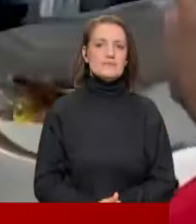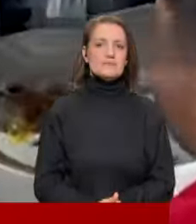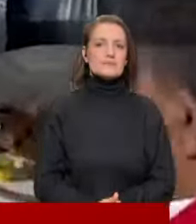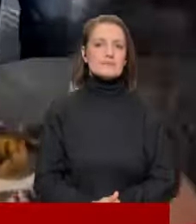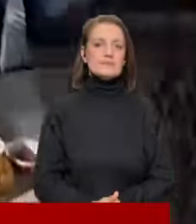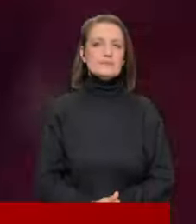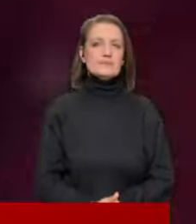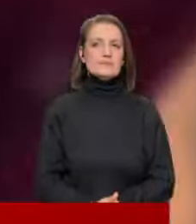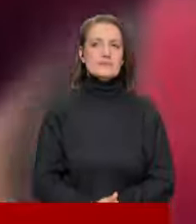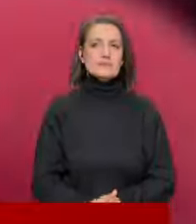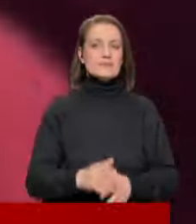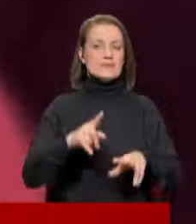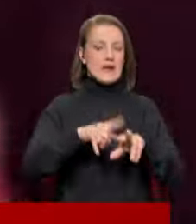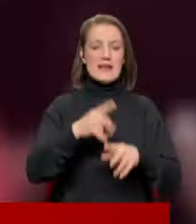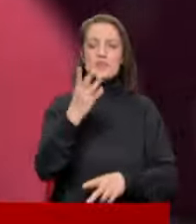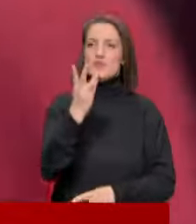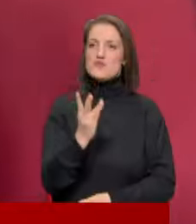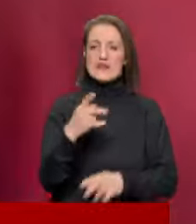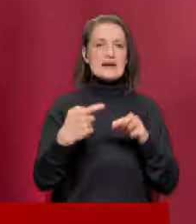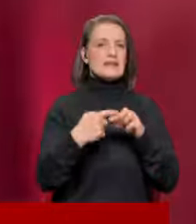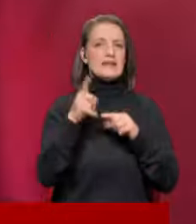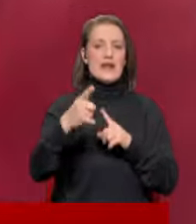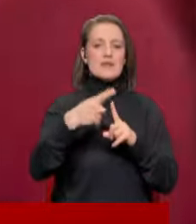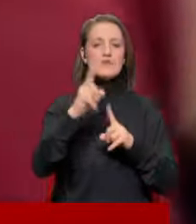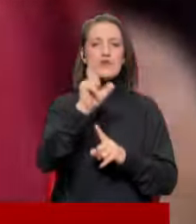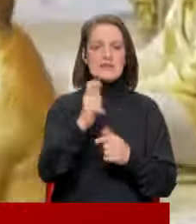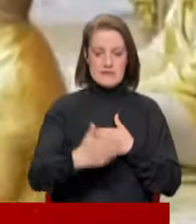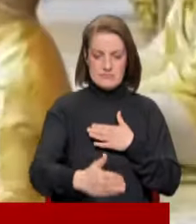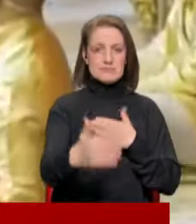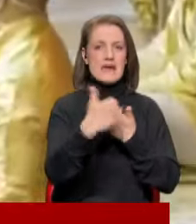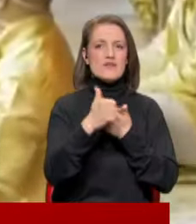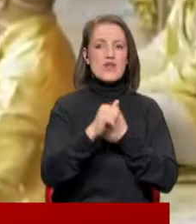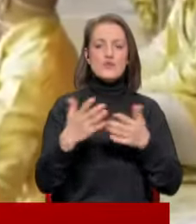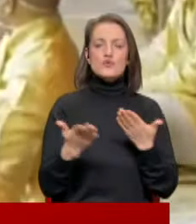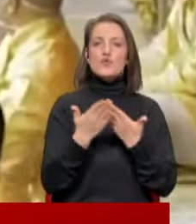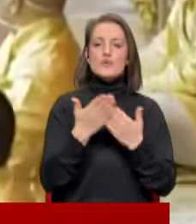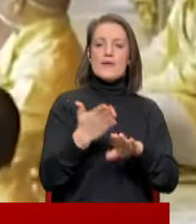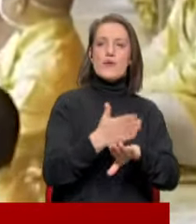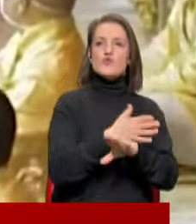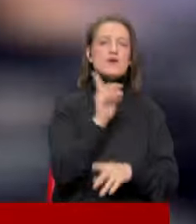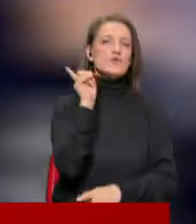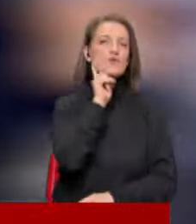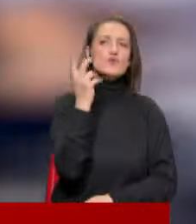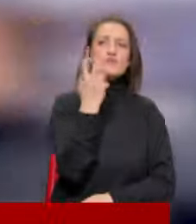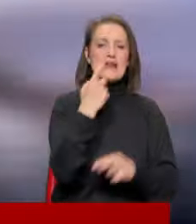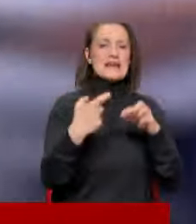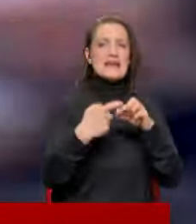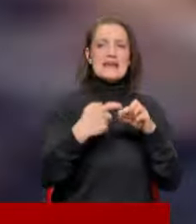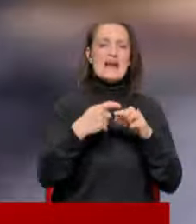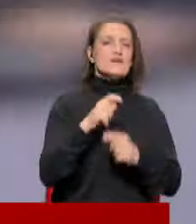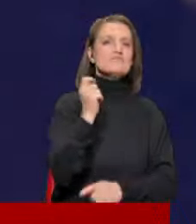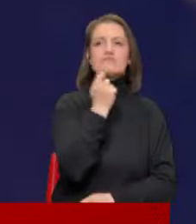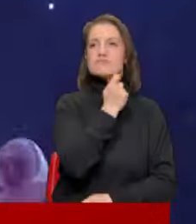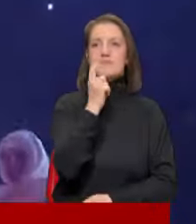görünüyor anant ve nişanlısı radina Temmuz ayında evlenecek Düğünden önce ise Ünlü şarkıcı Rihanna'nın sahne